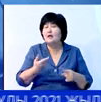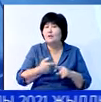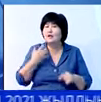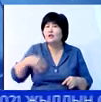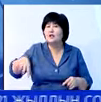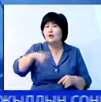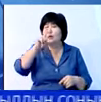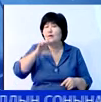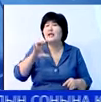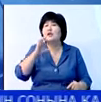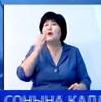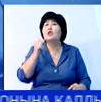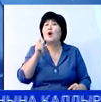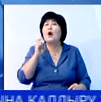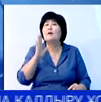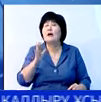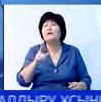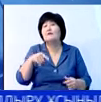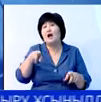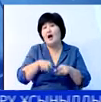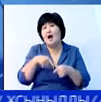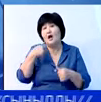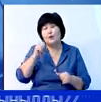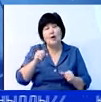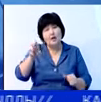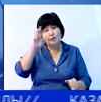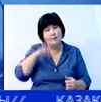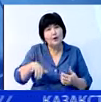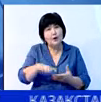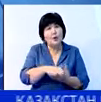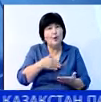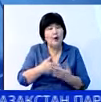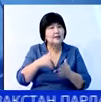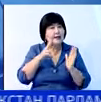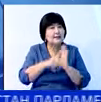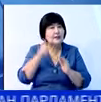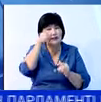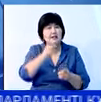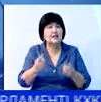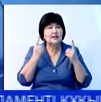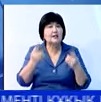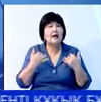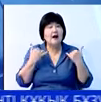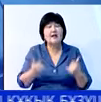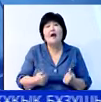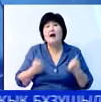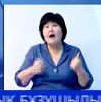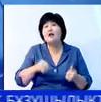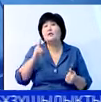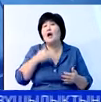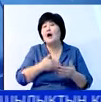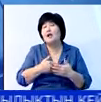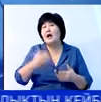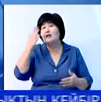елі білетін Сейілбек Шаухымановқа қатысты айтуға болады. Мемлекет және қоғам қайраткерінің 80 жылдығына арналып, қарымды қайраткер,